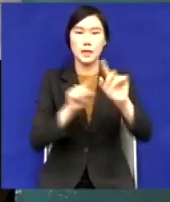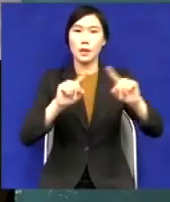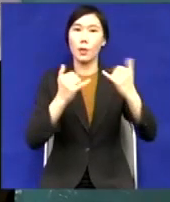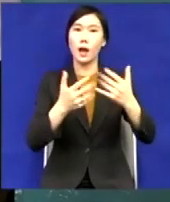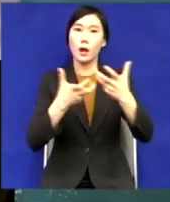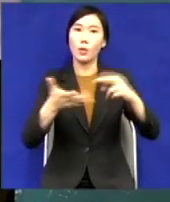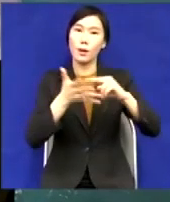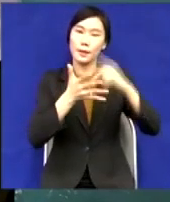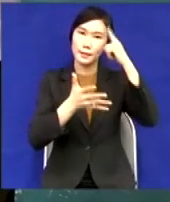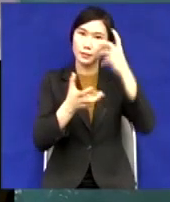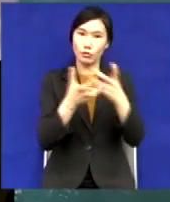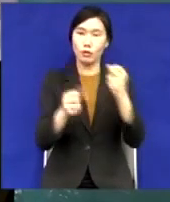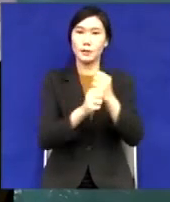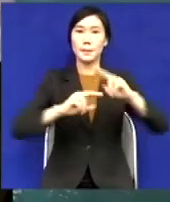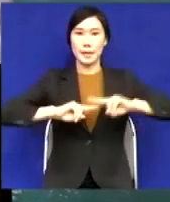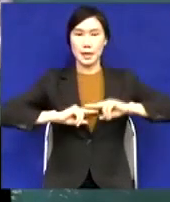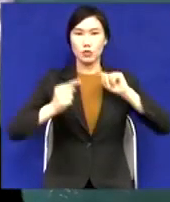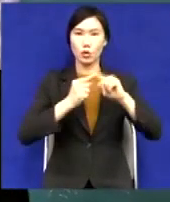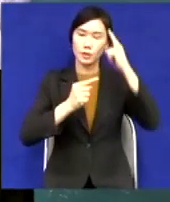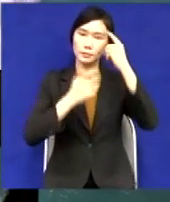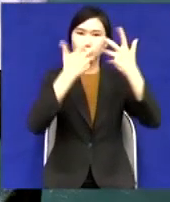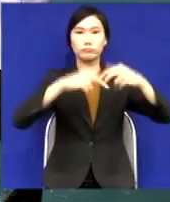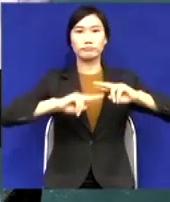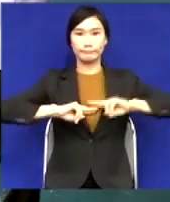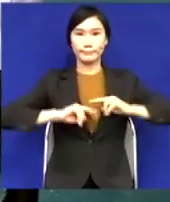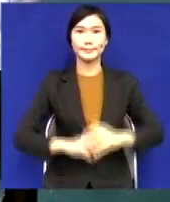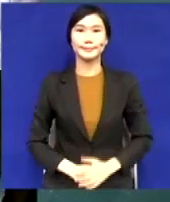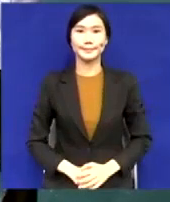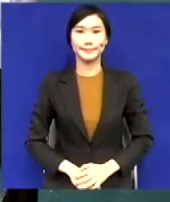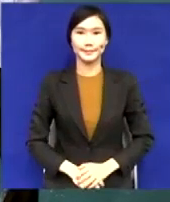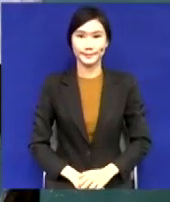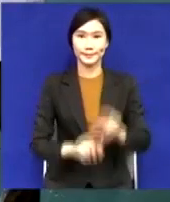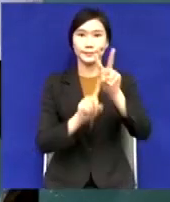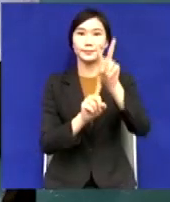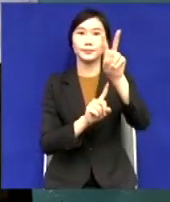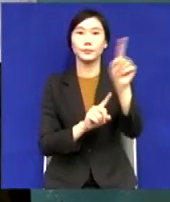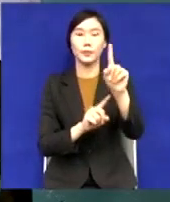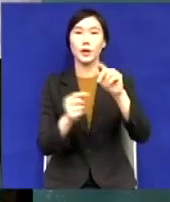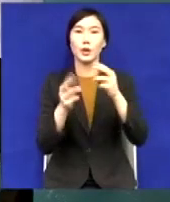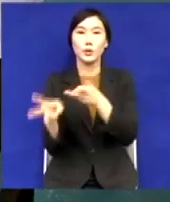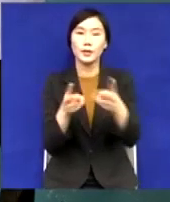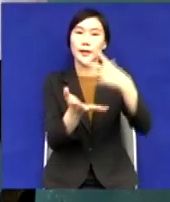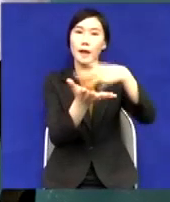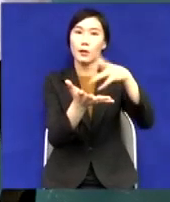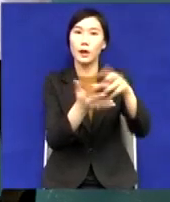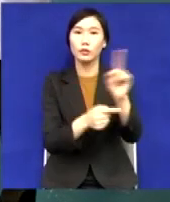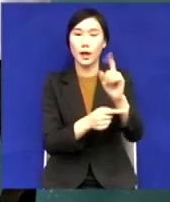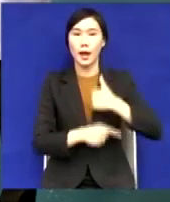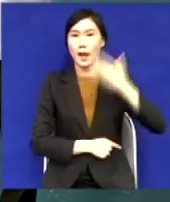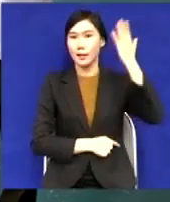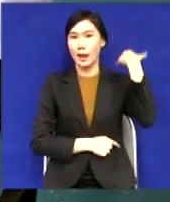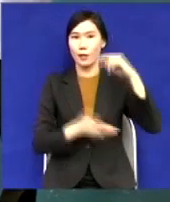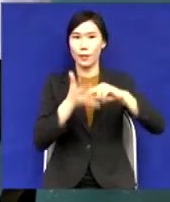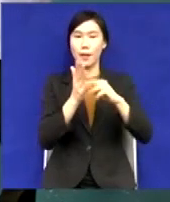ศแต่จะเป็นที่กรมวิชาการแพทย์สั่งการผลิตขึ้นมาเองอย่างนี้เป็นต้นนะครับอันที่2คือระบบรายงานของเดิมเราจะมีระบบรายงาน